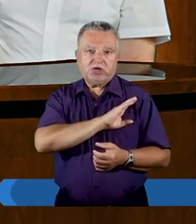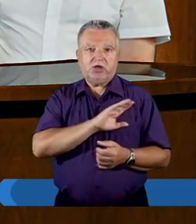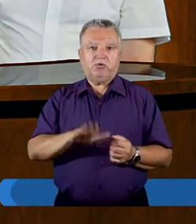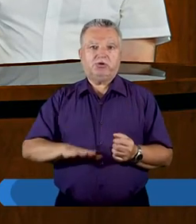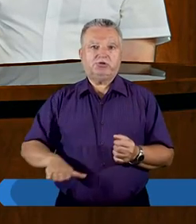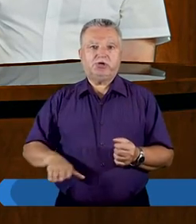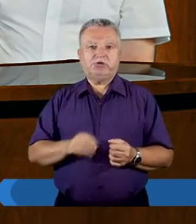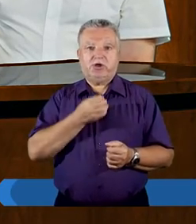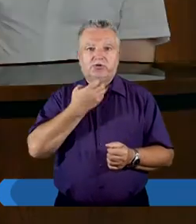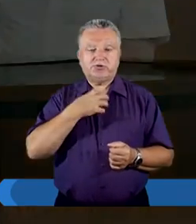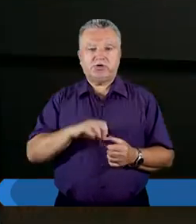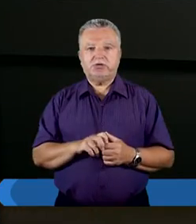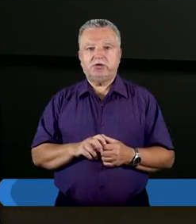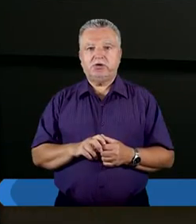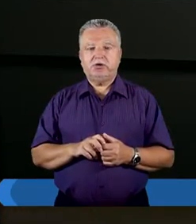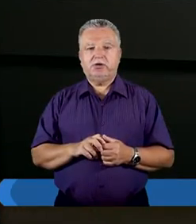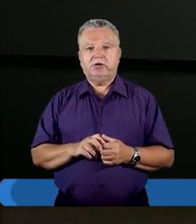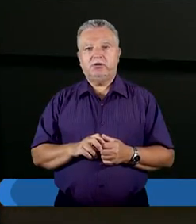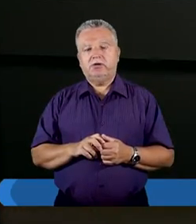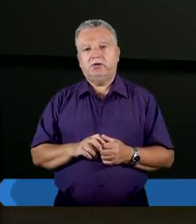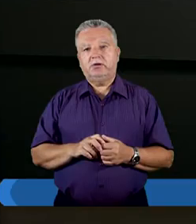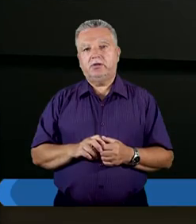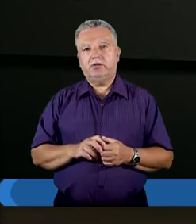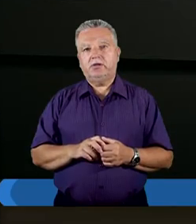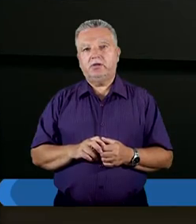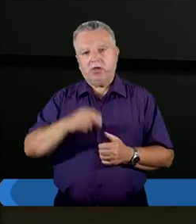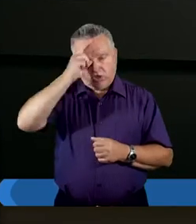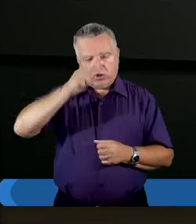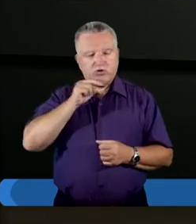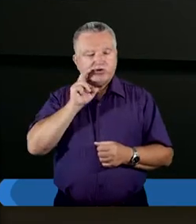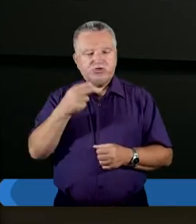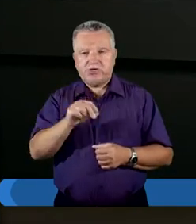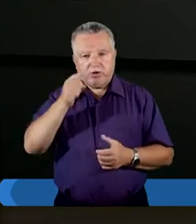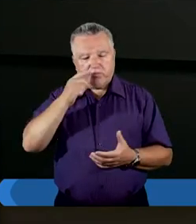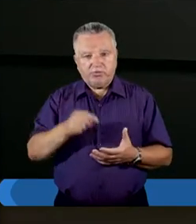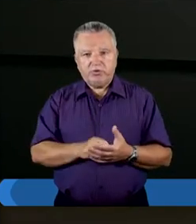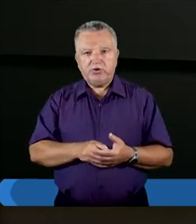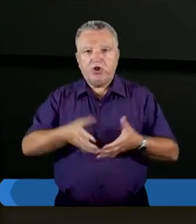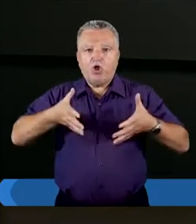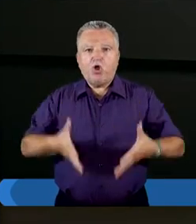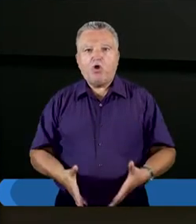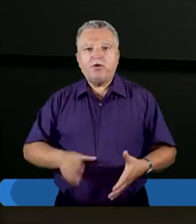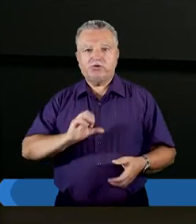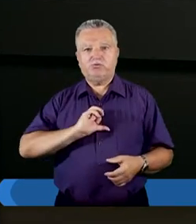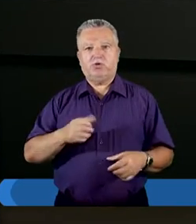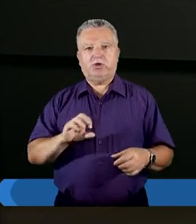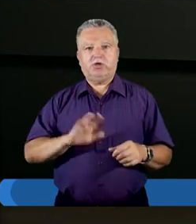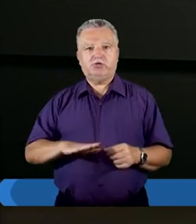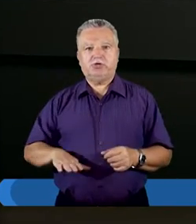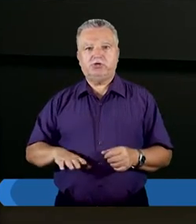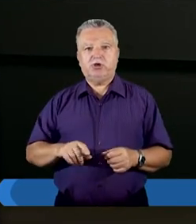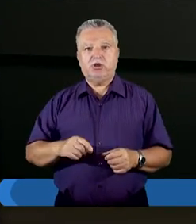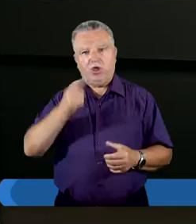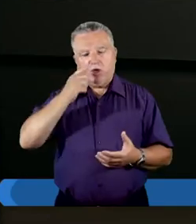Przedwcześnie zginęły. Zresztą, co to za myśl przedwcześnie? Rodzice nie powinni chować swoich dzieci. Powinno być odwrotnie.